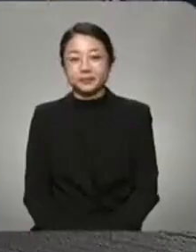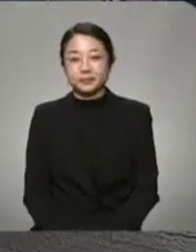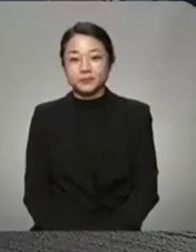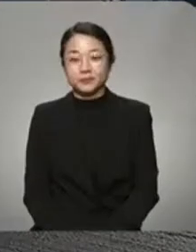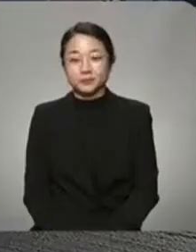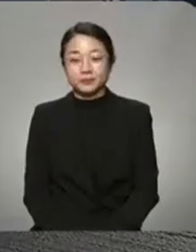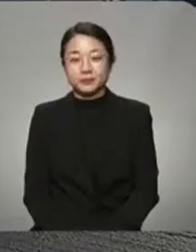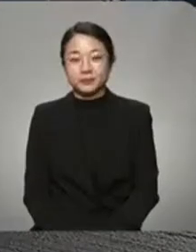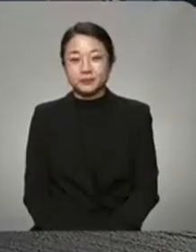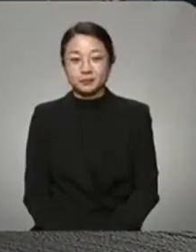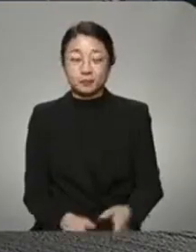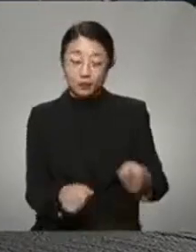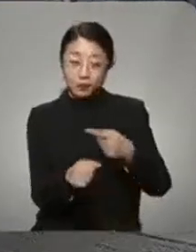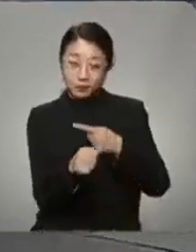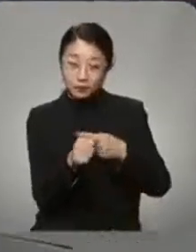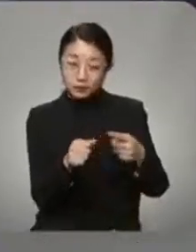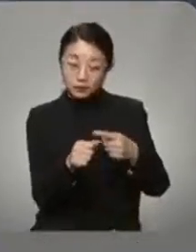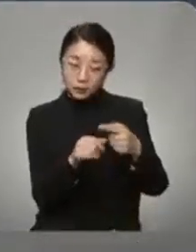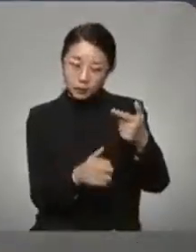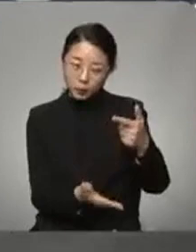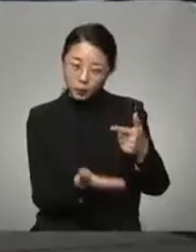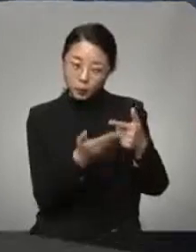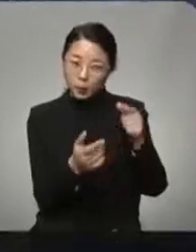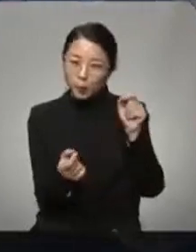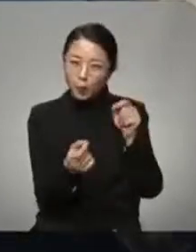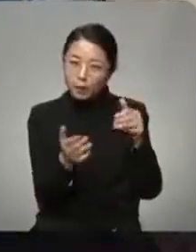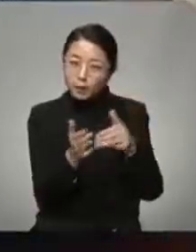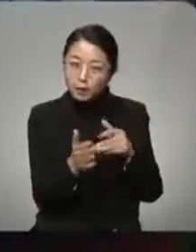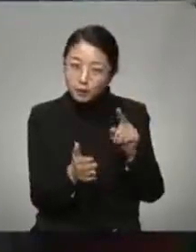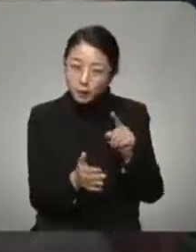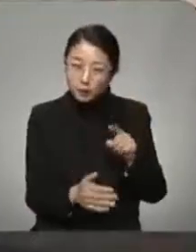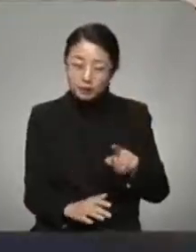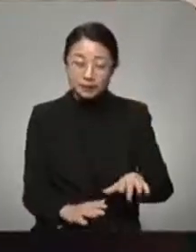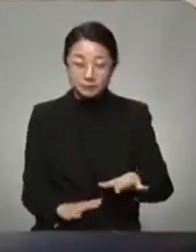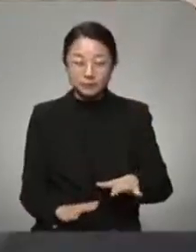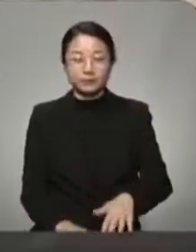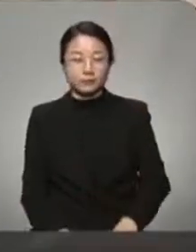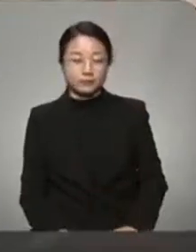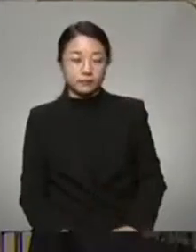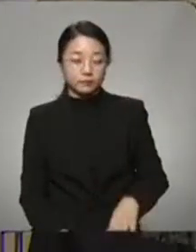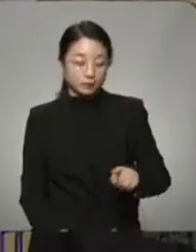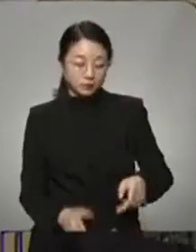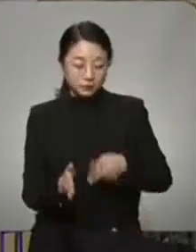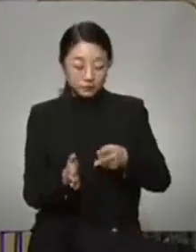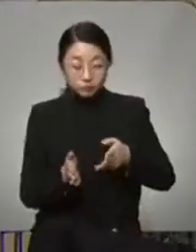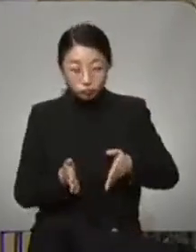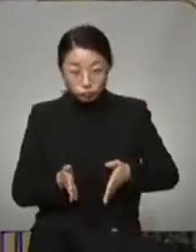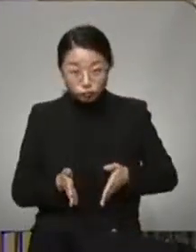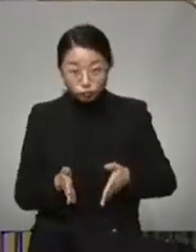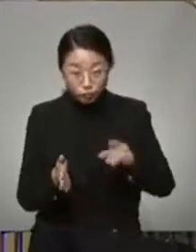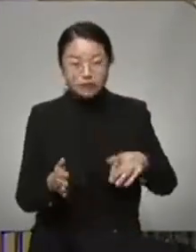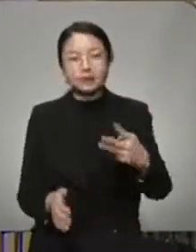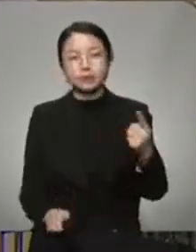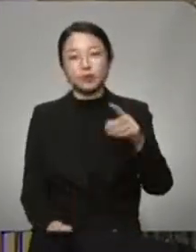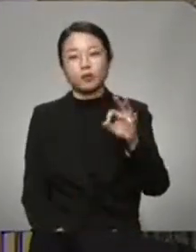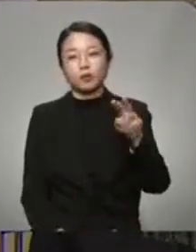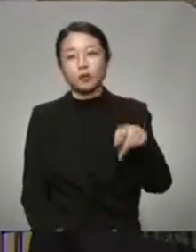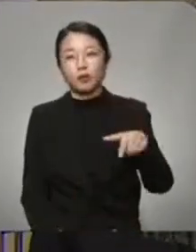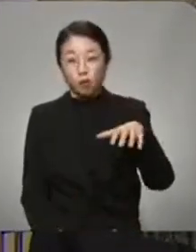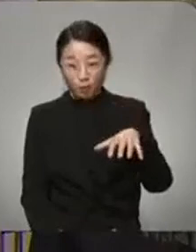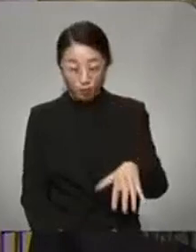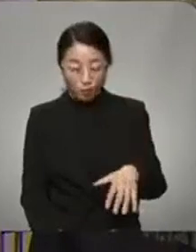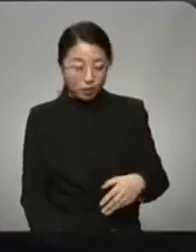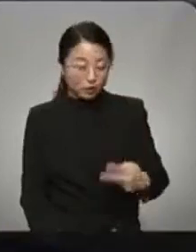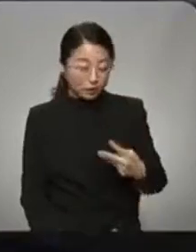기자입니다 매년 상반기 완공을 목표로 공사가 한창인 동해선 철도 3입니다 삼척과